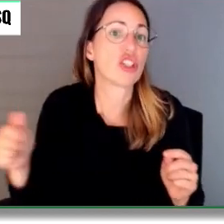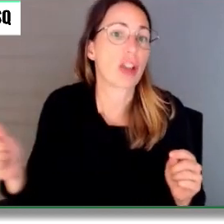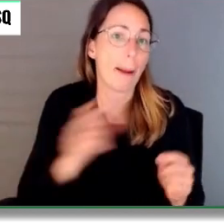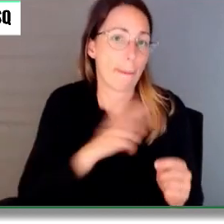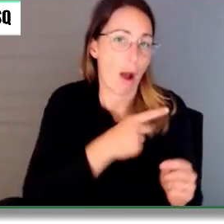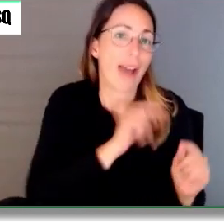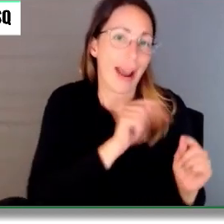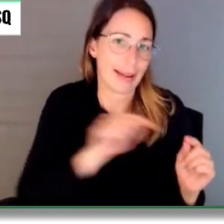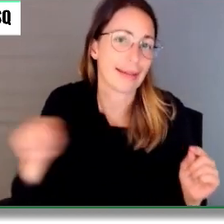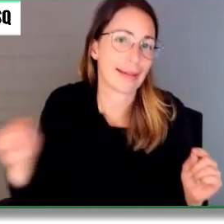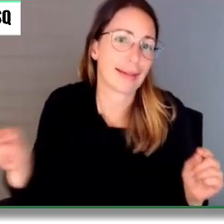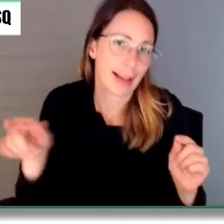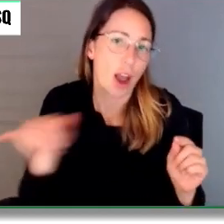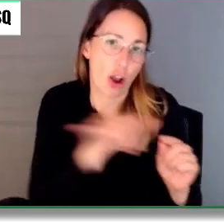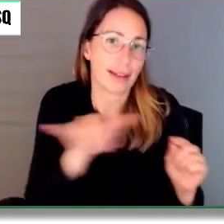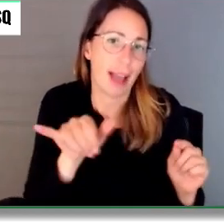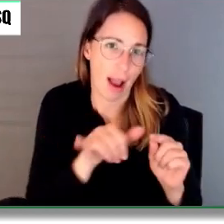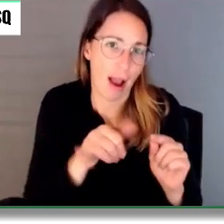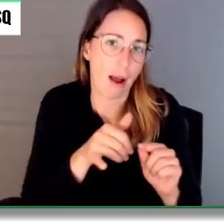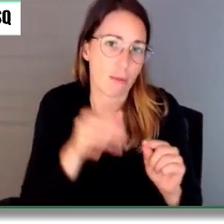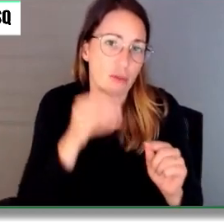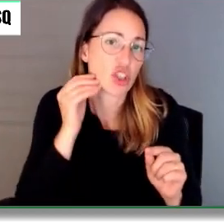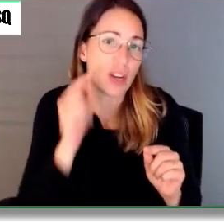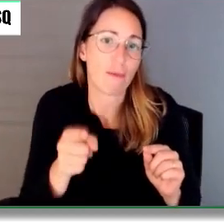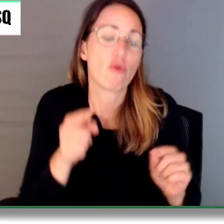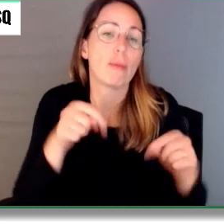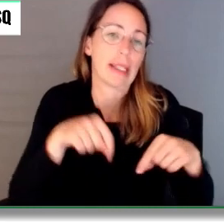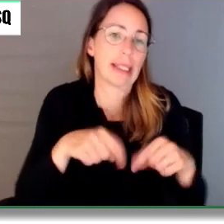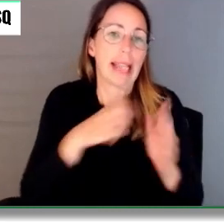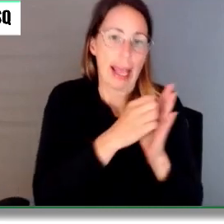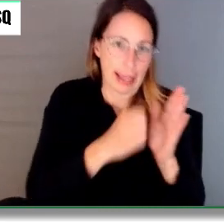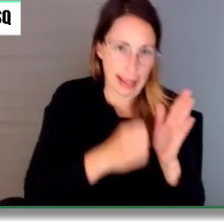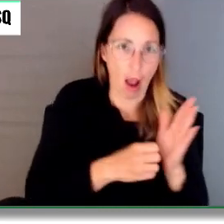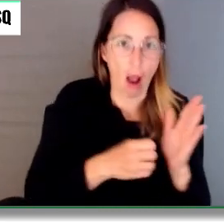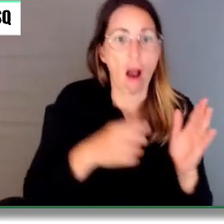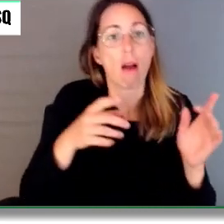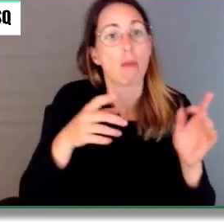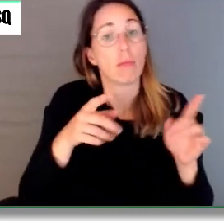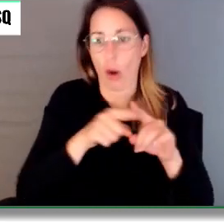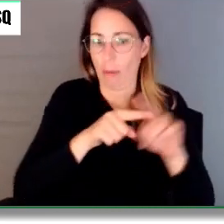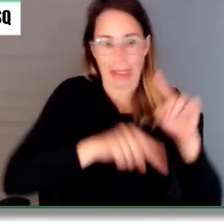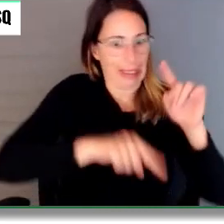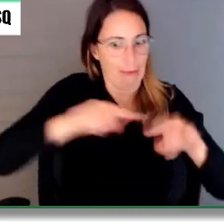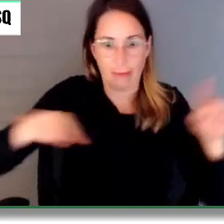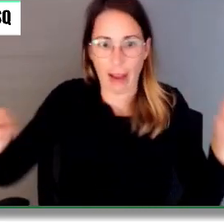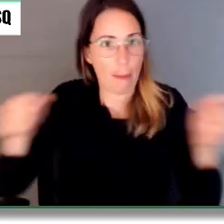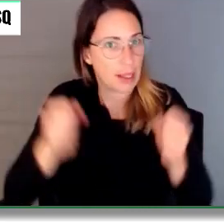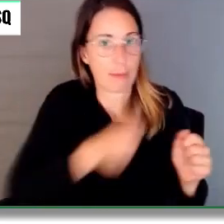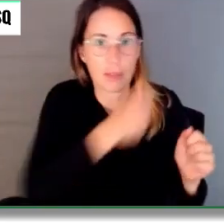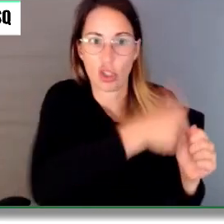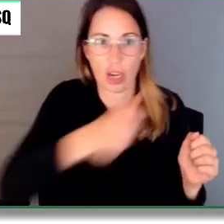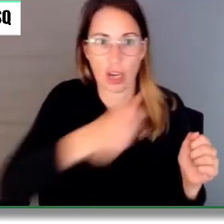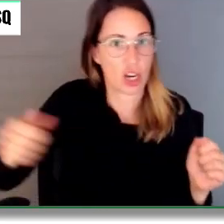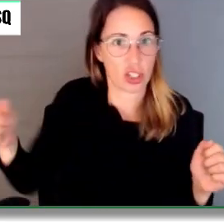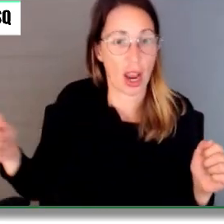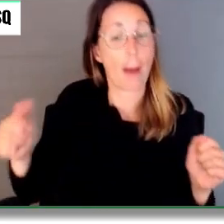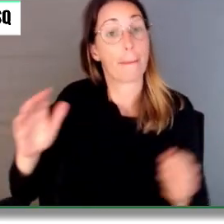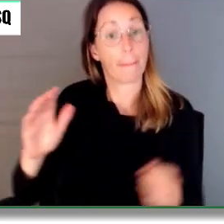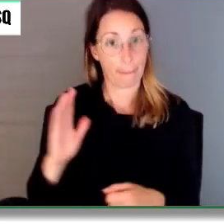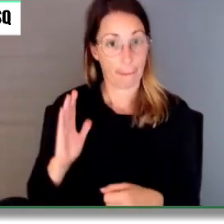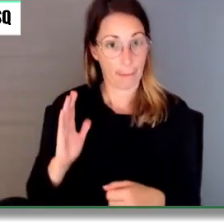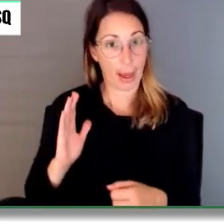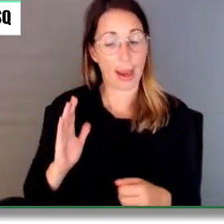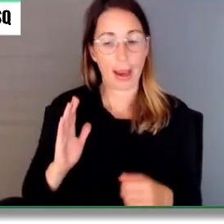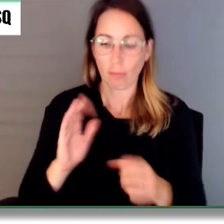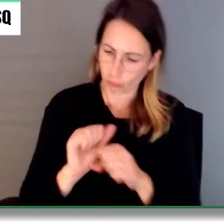et il peut y avoir des différences assez importantes d'un État à l'autre. Cependant, nous avons en place une loi sur